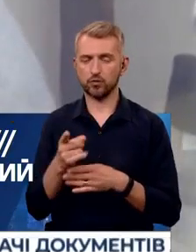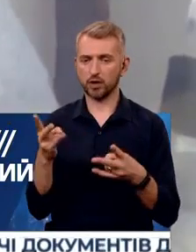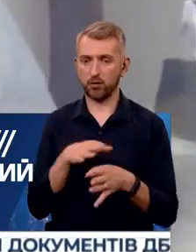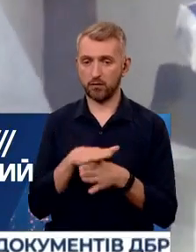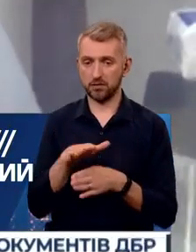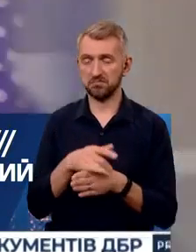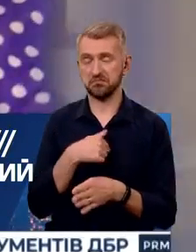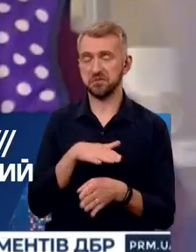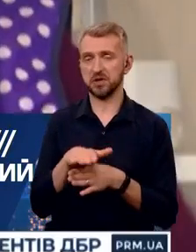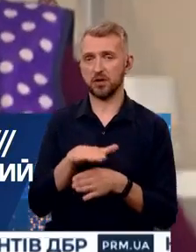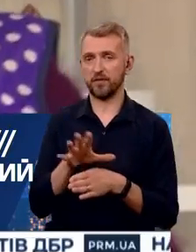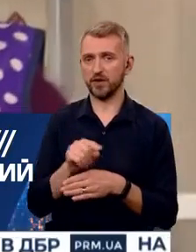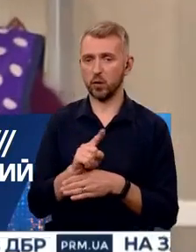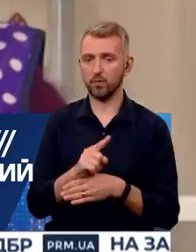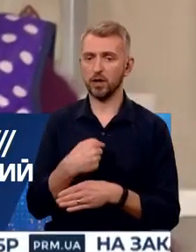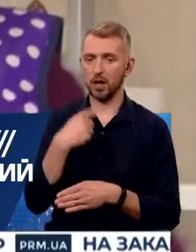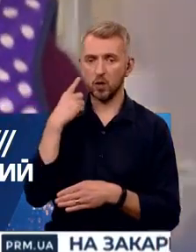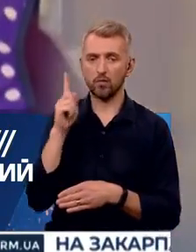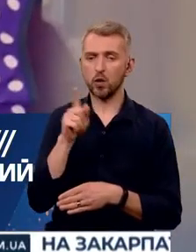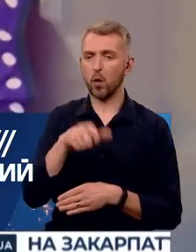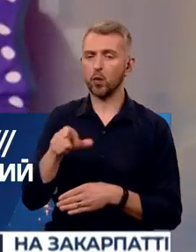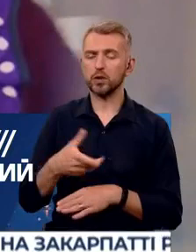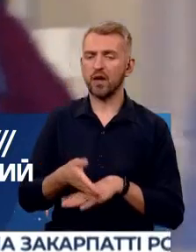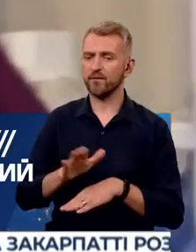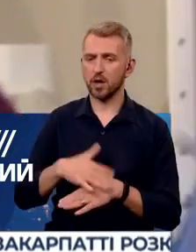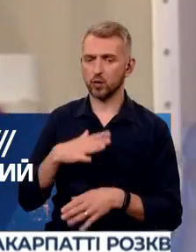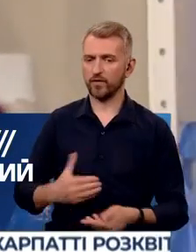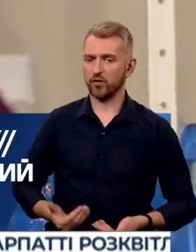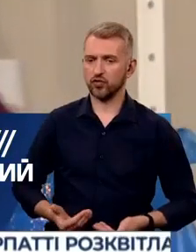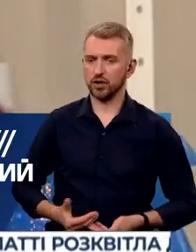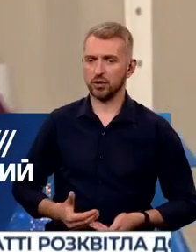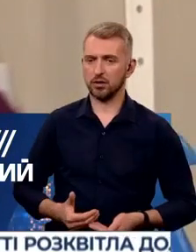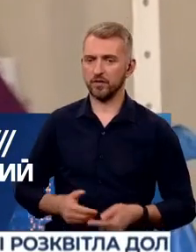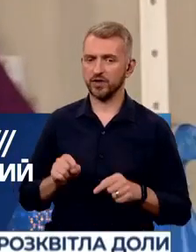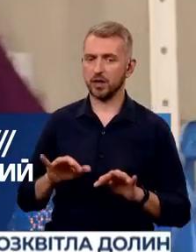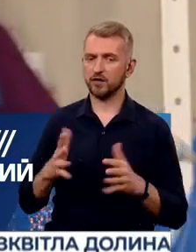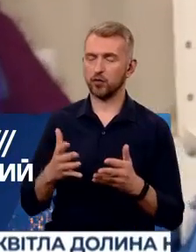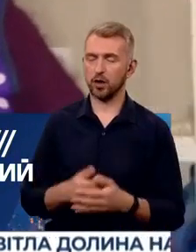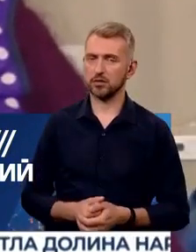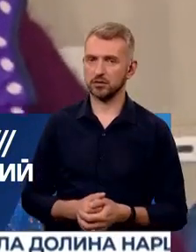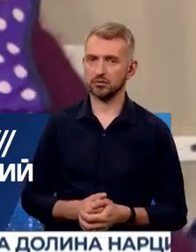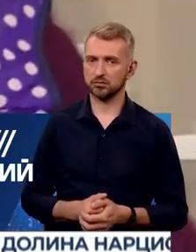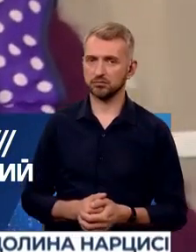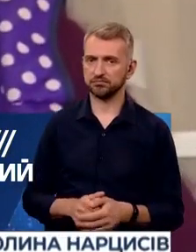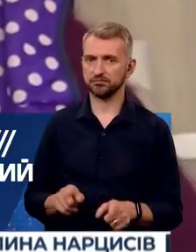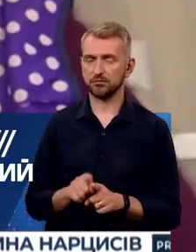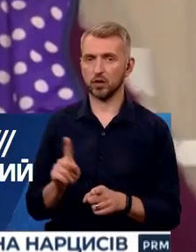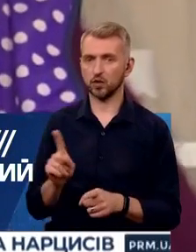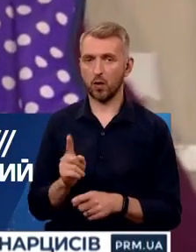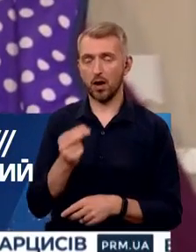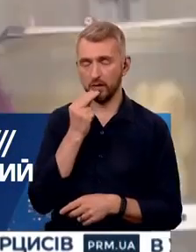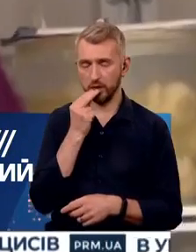Ми придержуємося. Я думаю, що людям важко вижити в даній ситуації. Так що, а